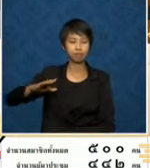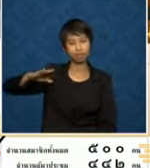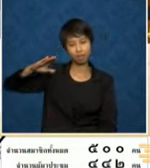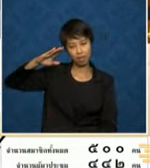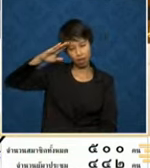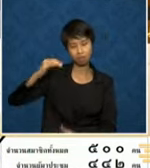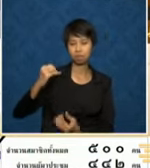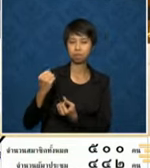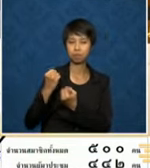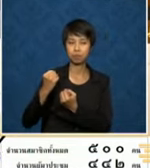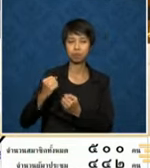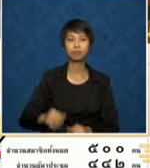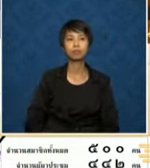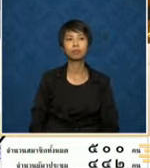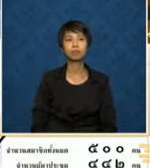ก